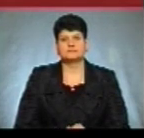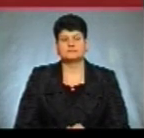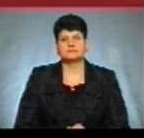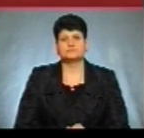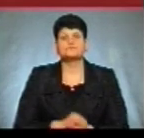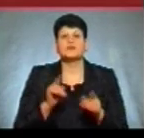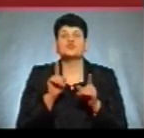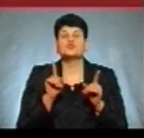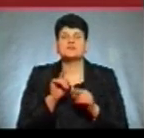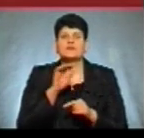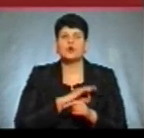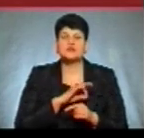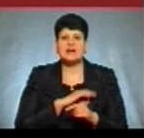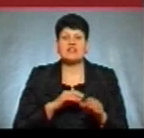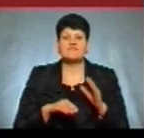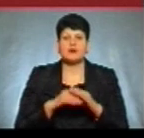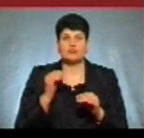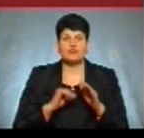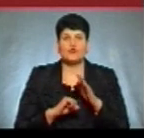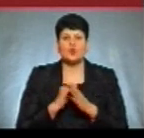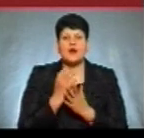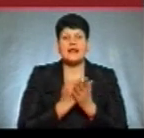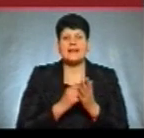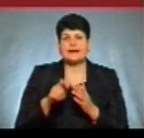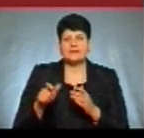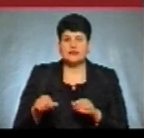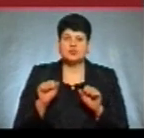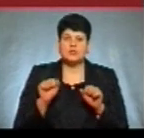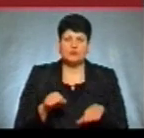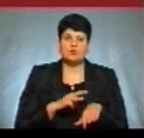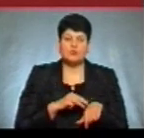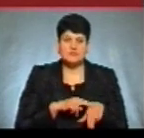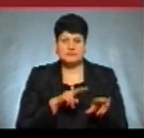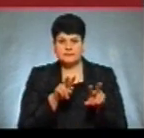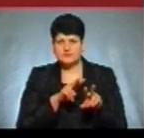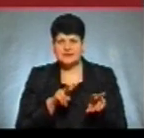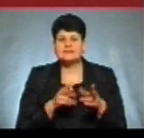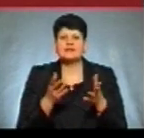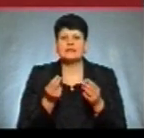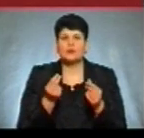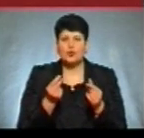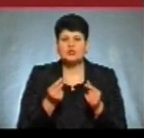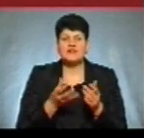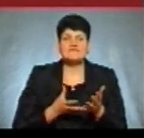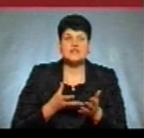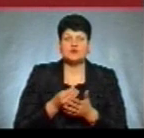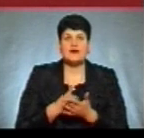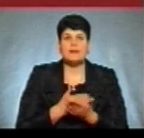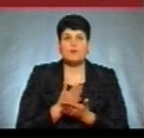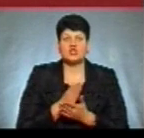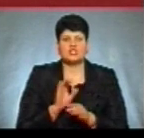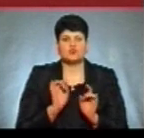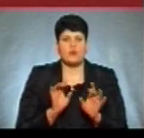Власне, що з використанням виборчого фонду кандидата? Чи може поліція відстежити, за які кошти фінансували політичну рекламу?